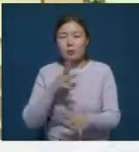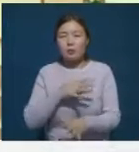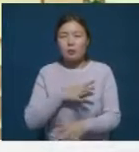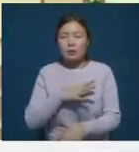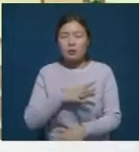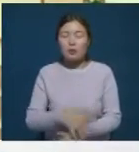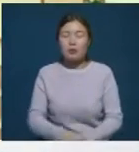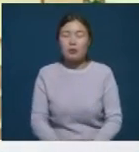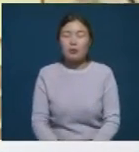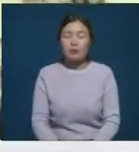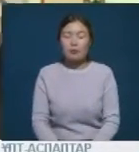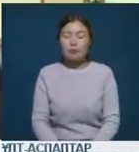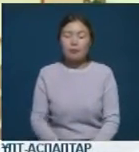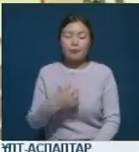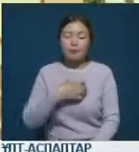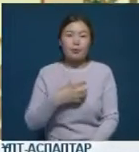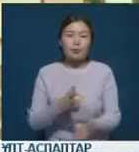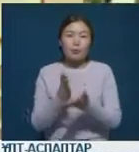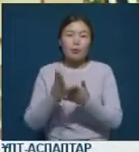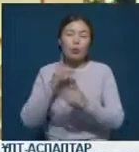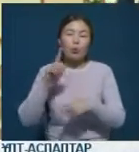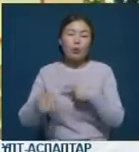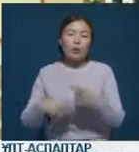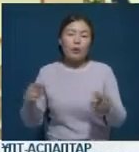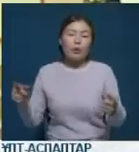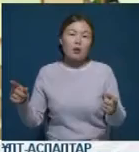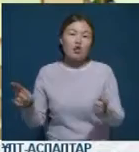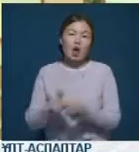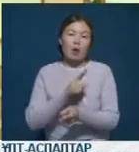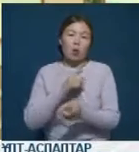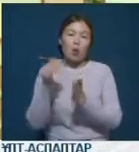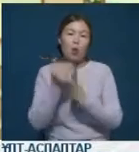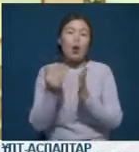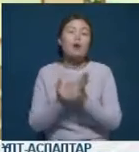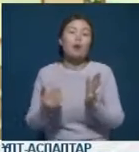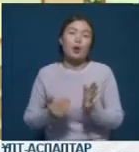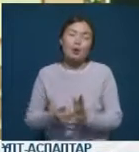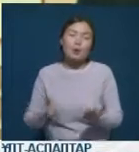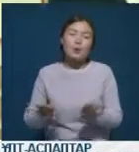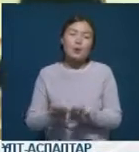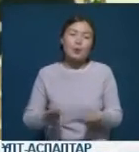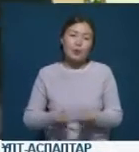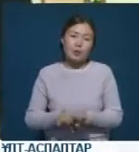бағыты, елбасымыздың рухани жаңғыру деген бағдарламасы бар. Сол бағдарламаға сәйкес